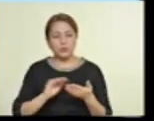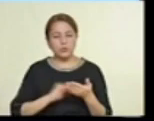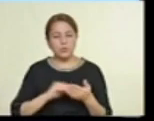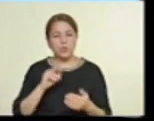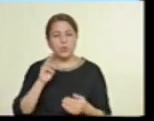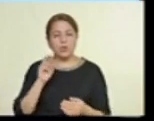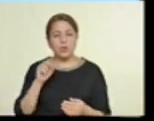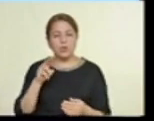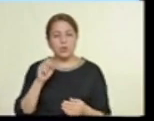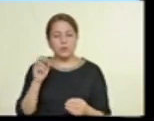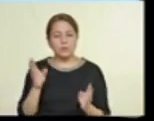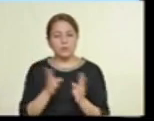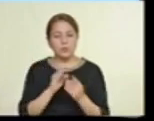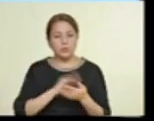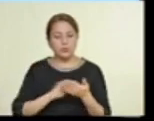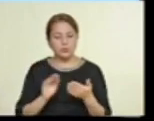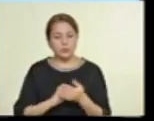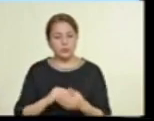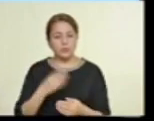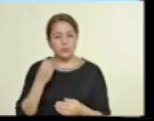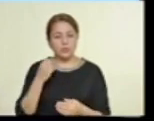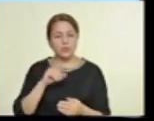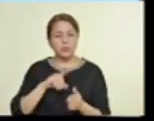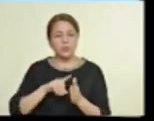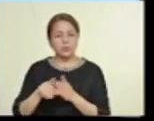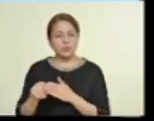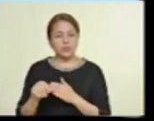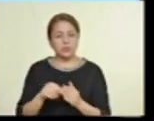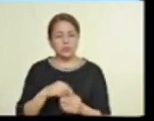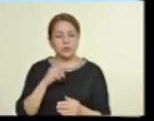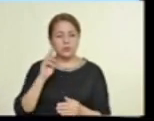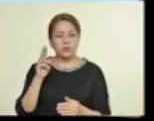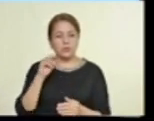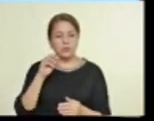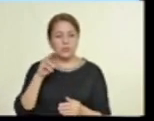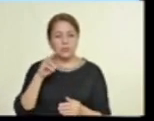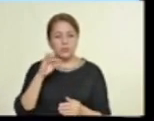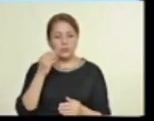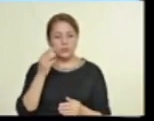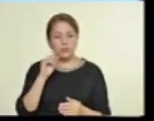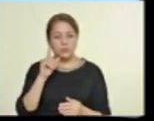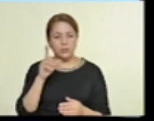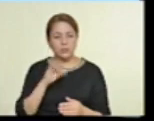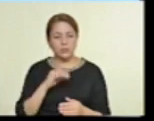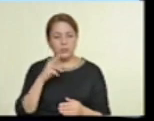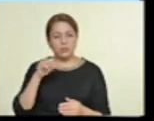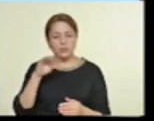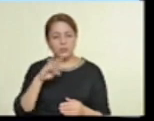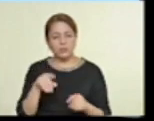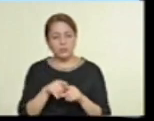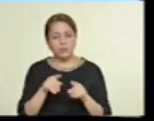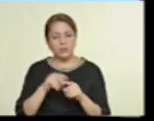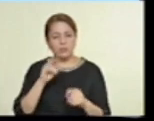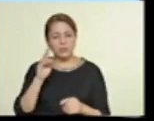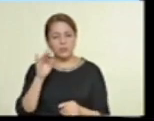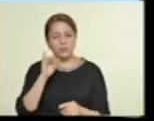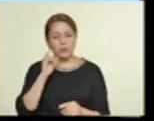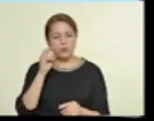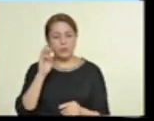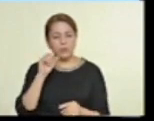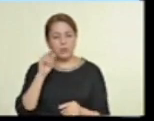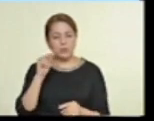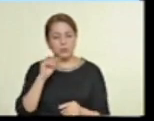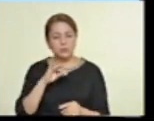Bundan tashqari chiqish kelishigi qo'shimchasidan ham ko'makchilar bilan ma'nodosh bo'lib kela oladi. Masalan,